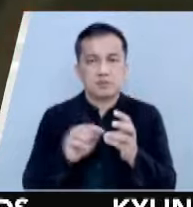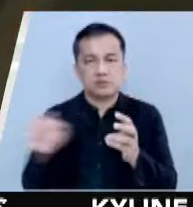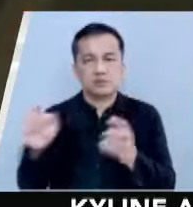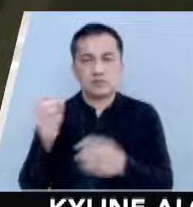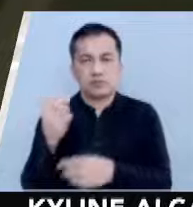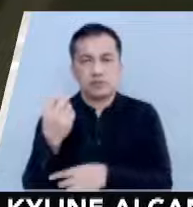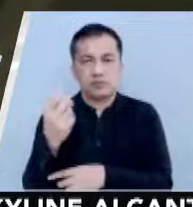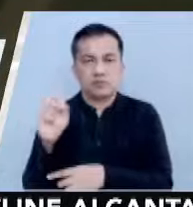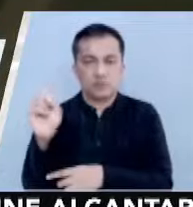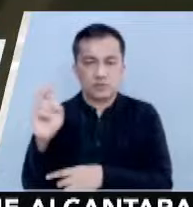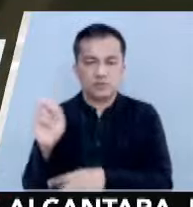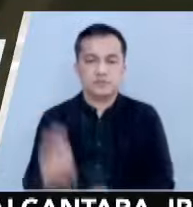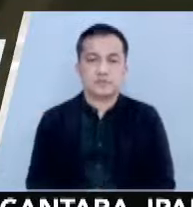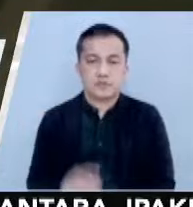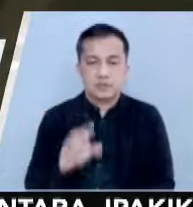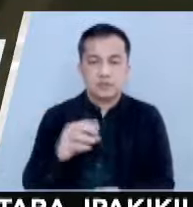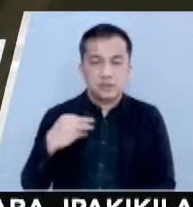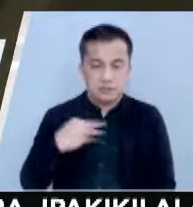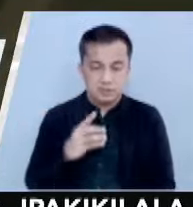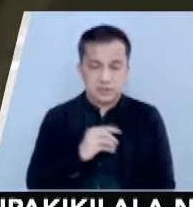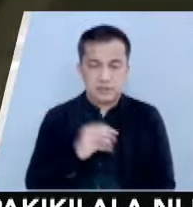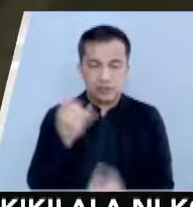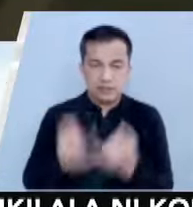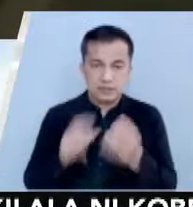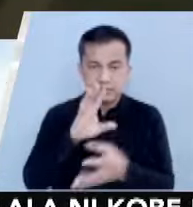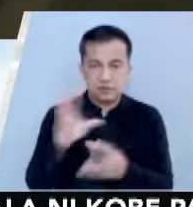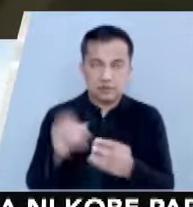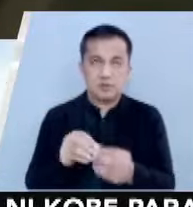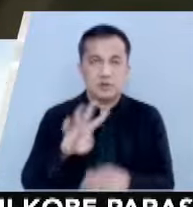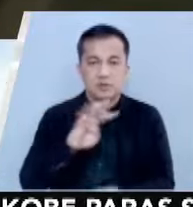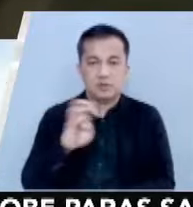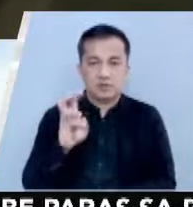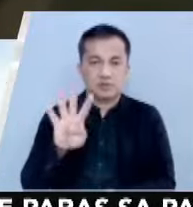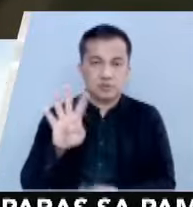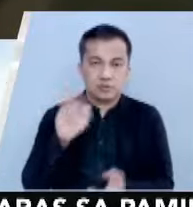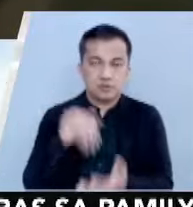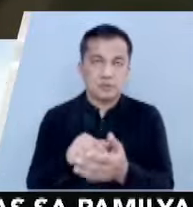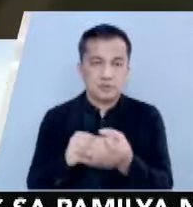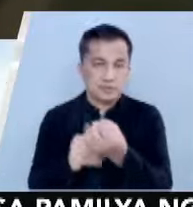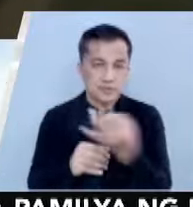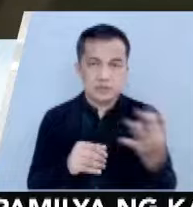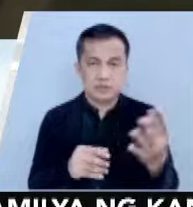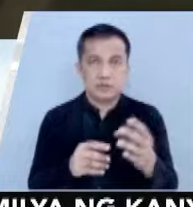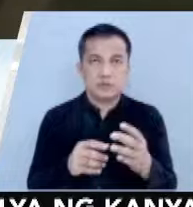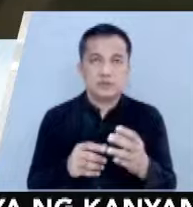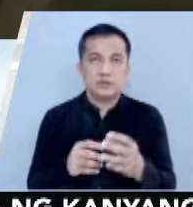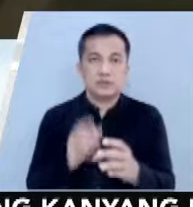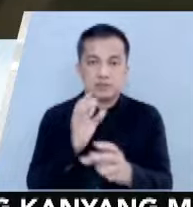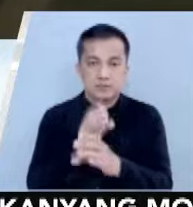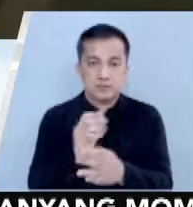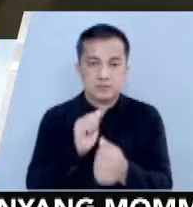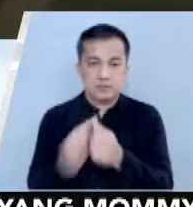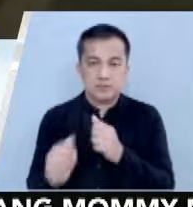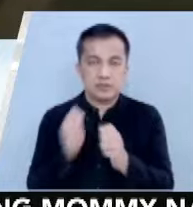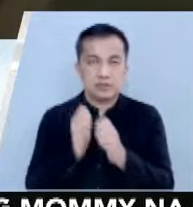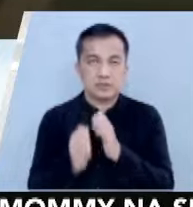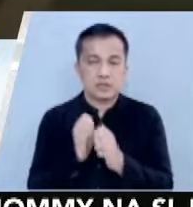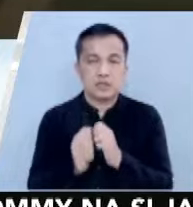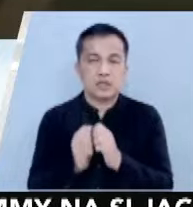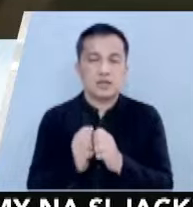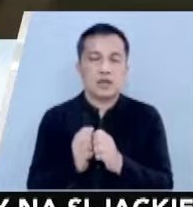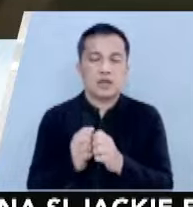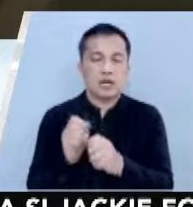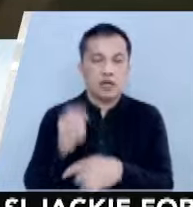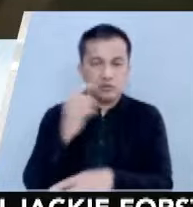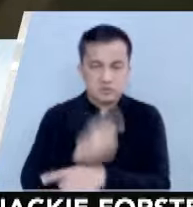ng MMDA, umaabot na sa 464,000 ang bilang ng mga sakyang dumaraan dito sa EDSA araw-araw na inaasahang aakyat